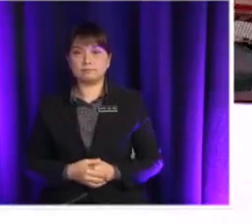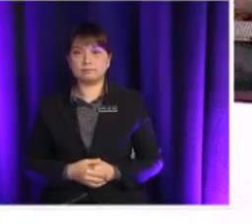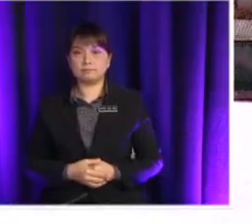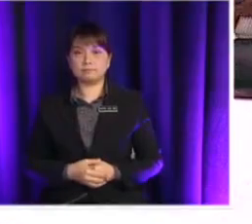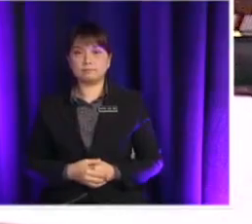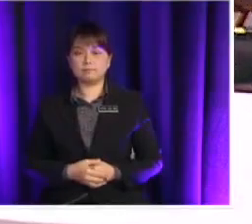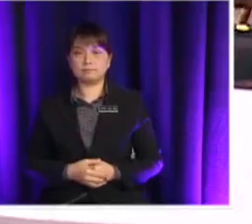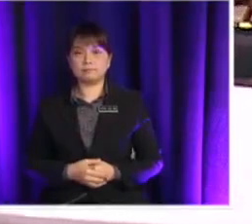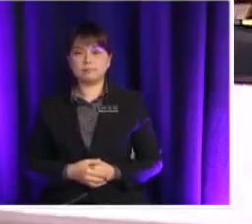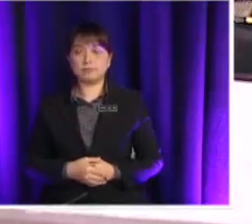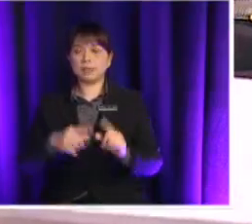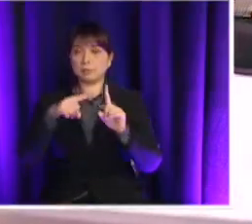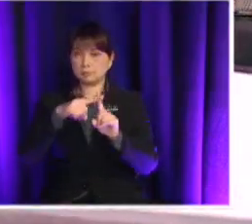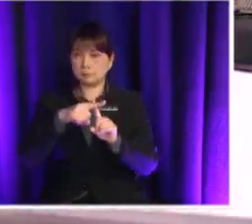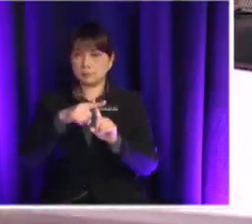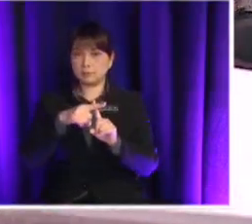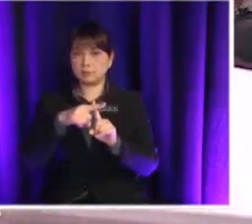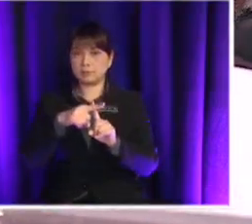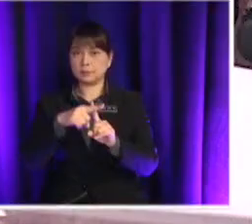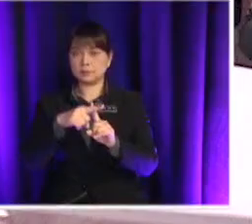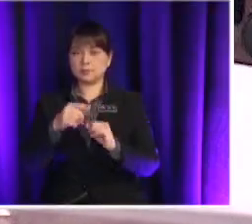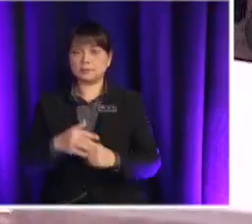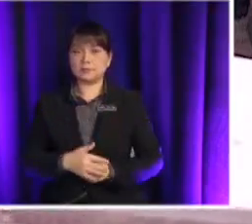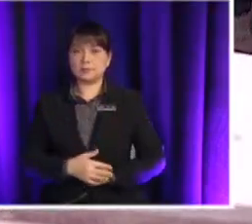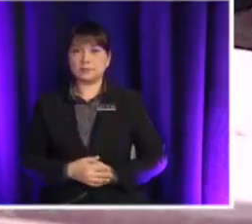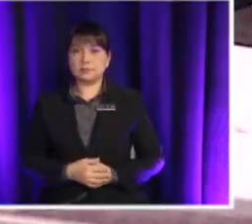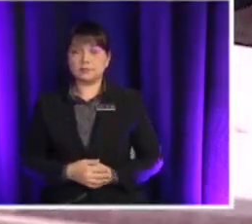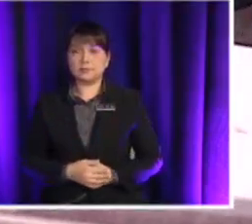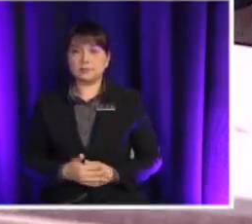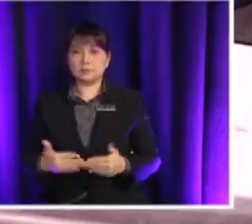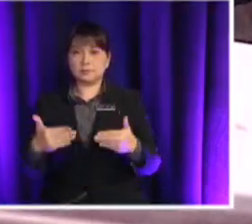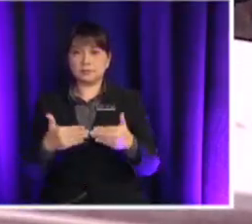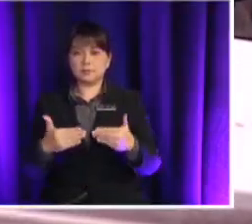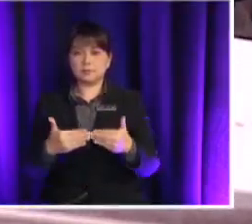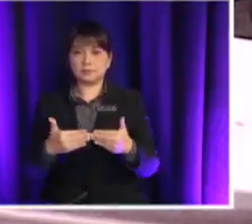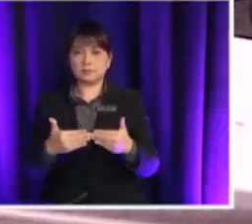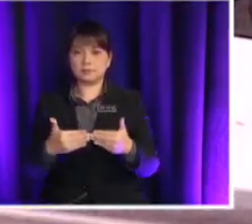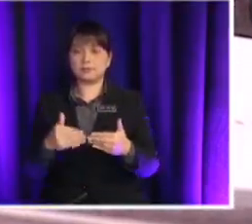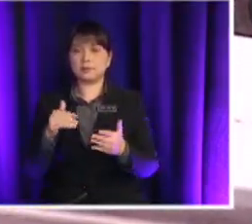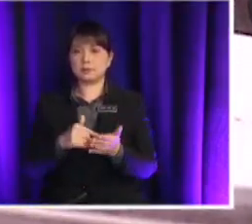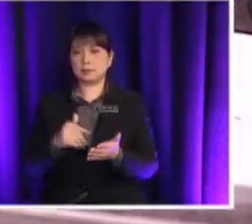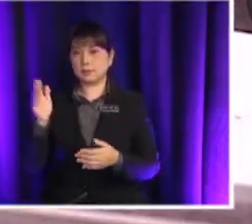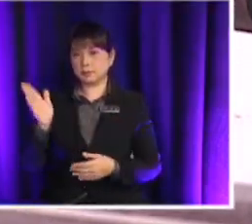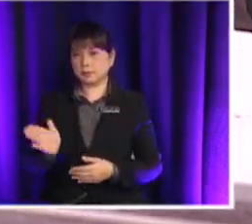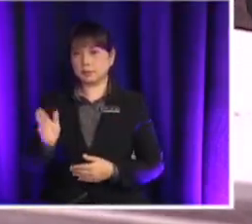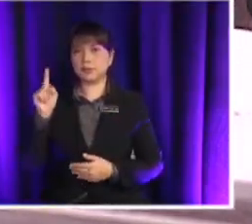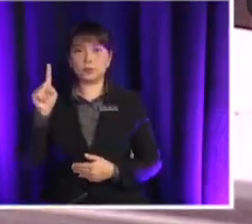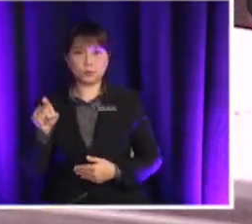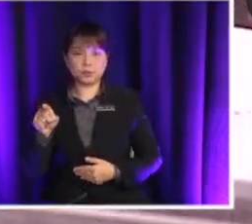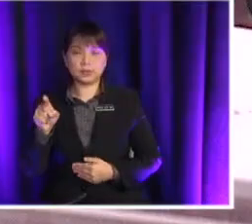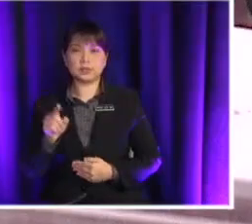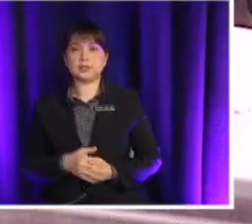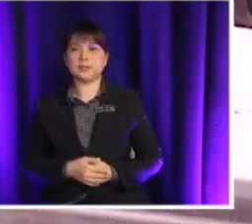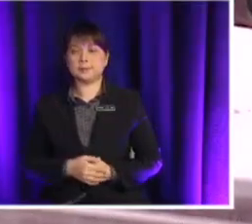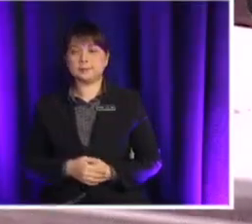talian positif. Okey, cikgu. Okey. Dan sambungan kita tadi ini adalah Swiss tadi, sambungan kita Swiss. So tadi kita